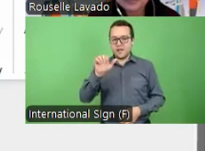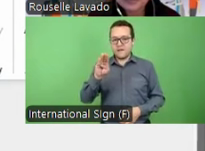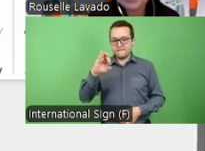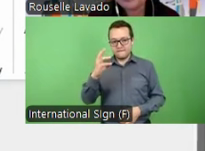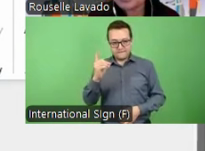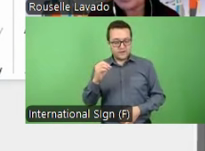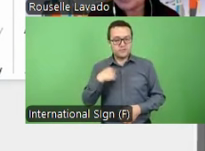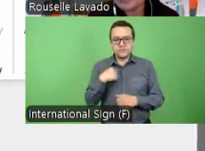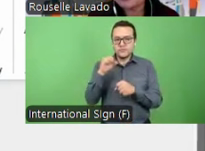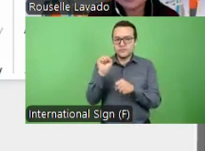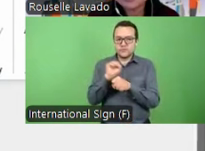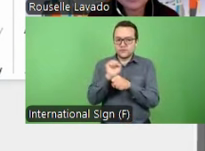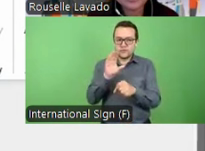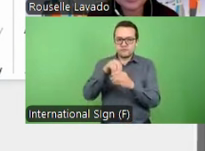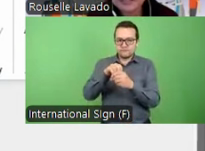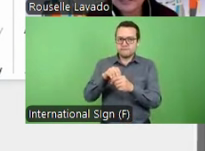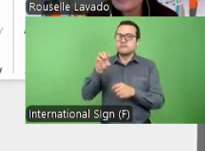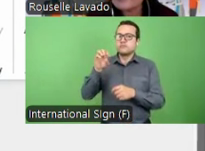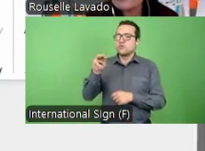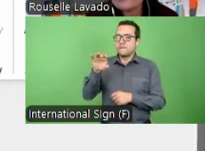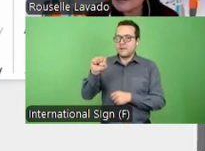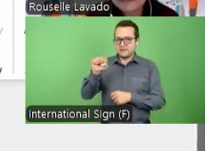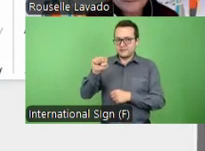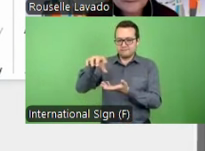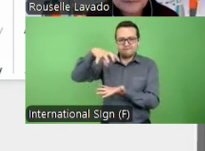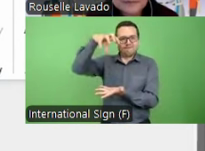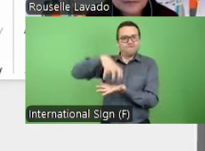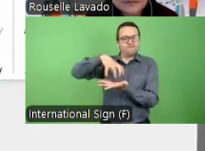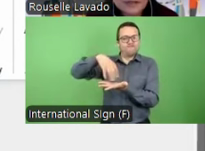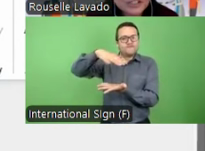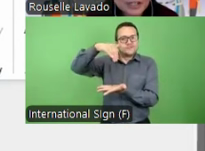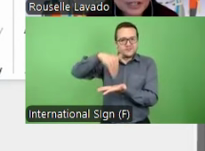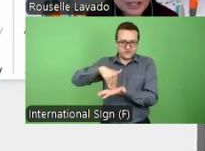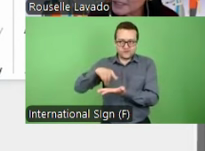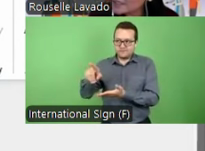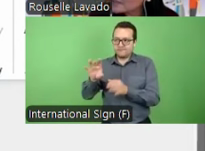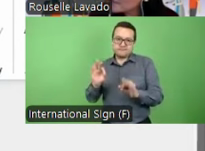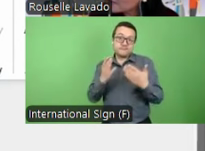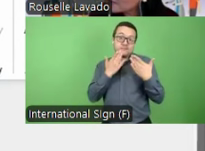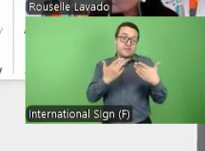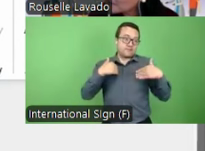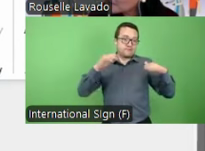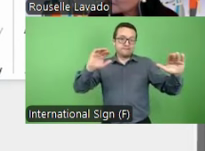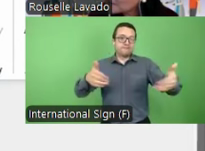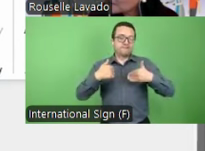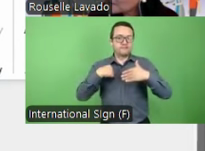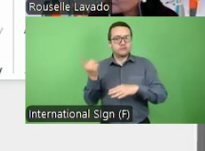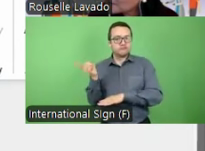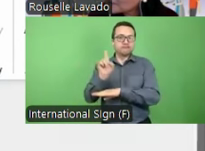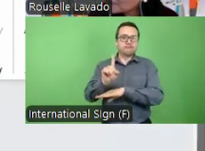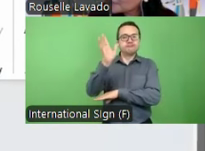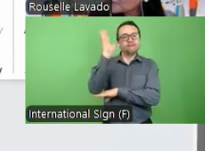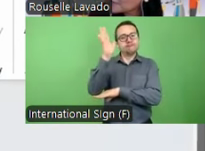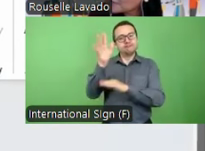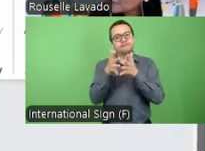merci de l'opportunité de vous pouvoir parler. La suivante, s'il vous